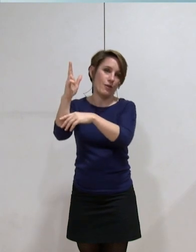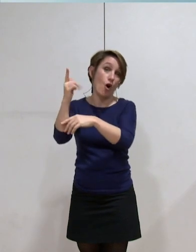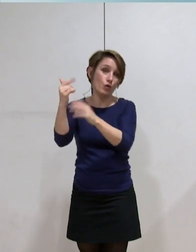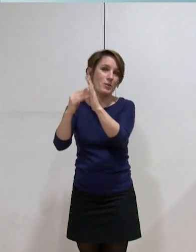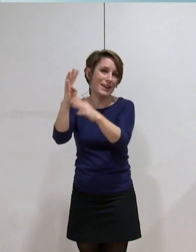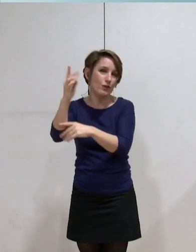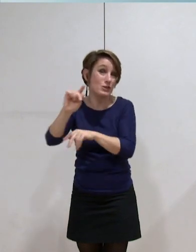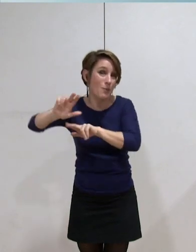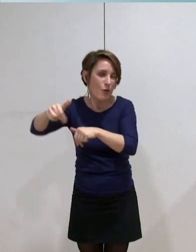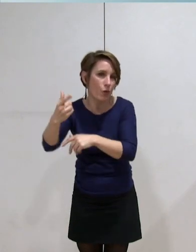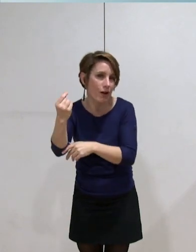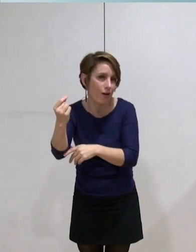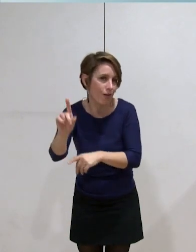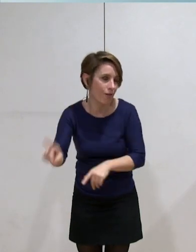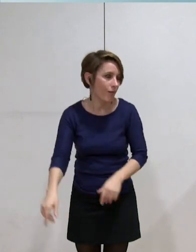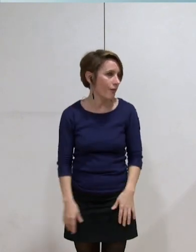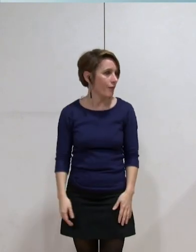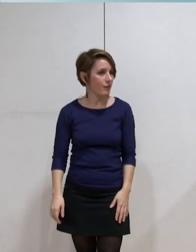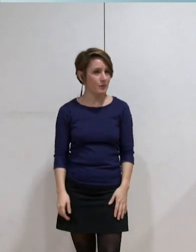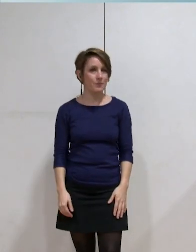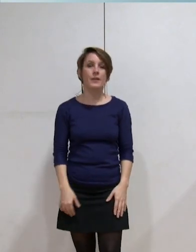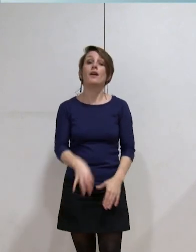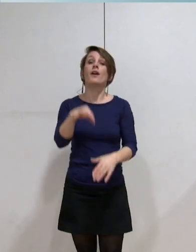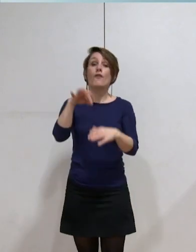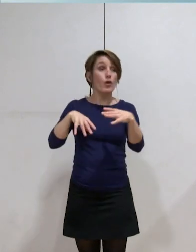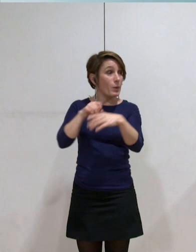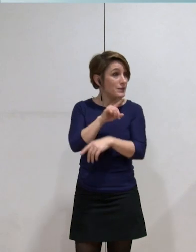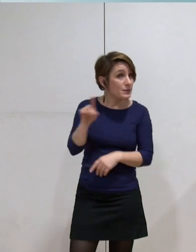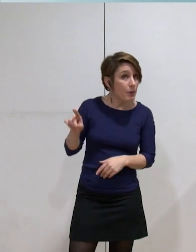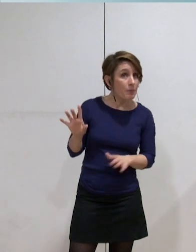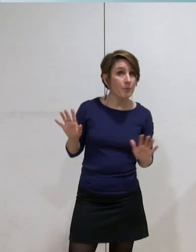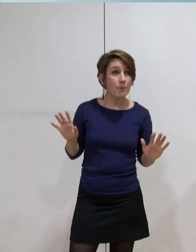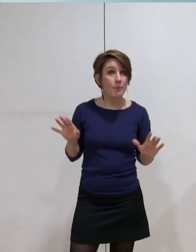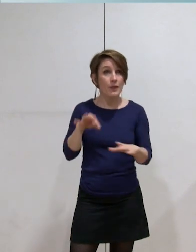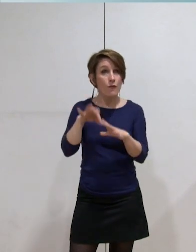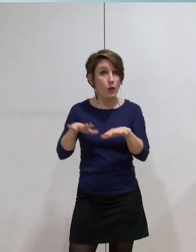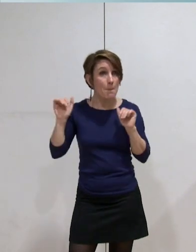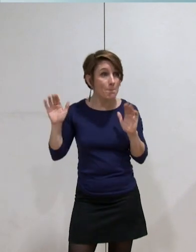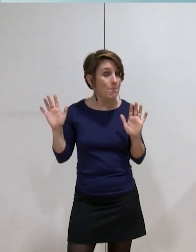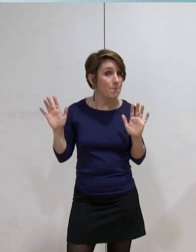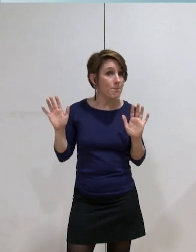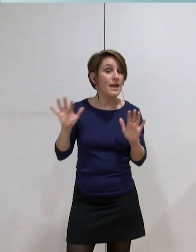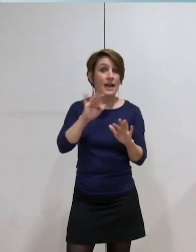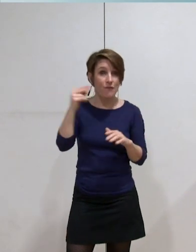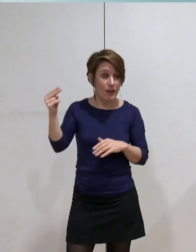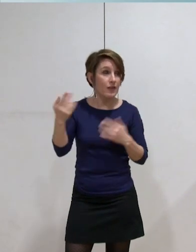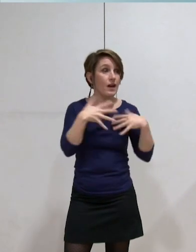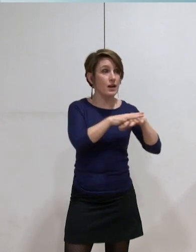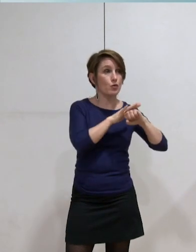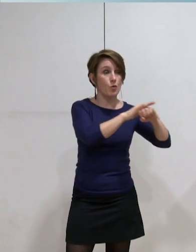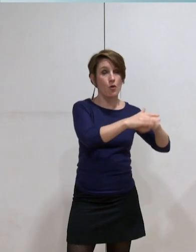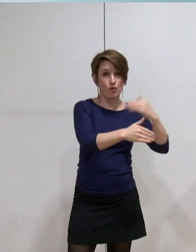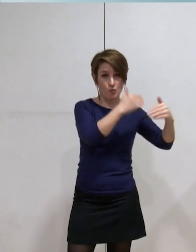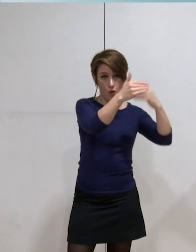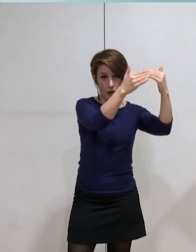pouri je le mets aux voix qui ne prend pas part au vote qui s'abstient frond national rassemblement de